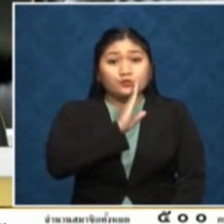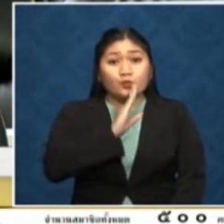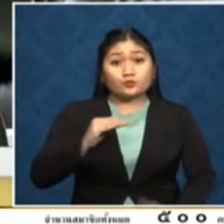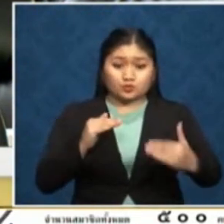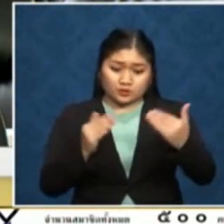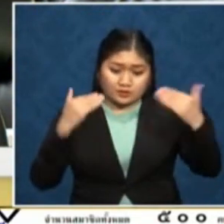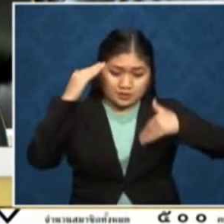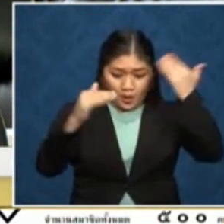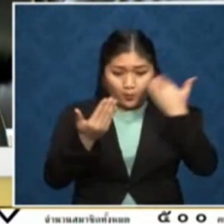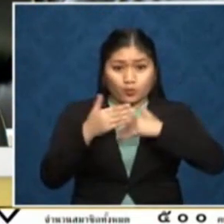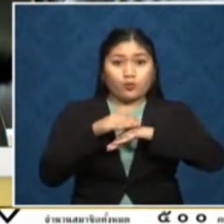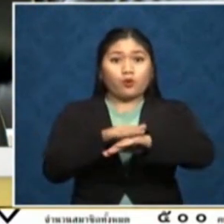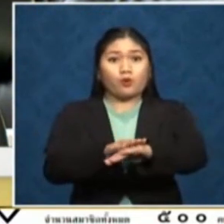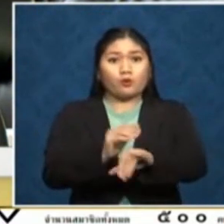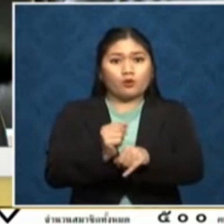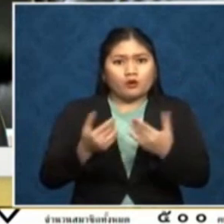ยว่า